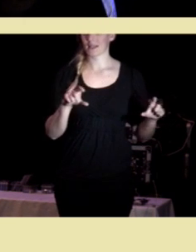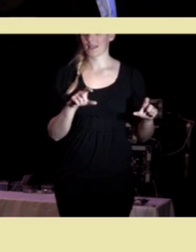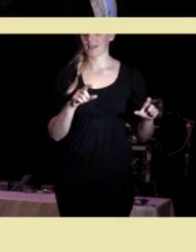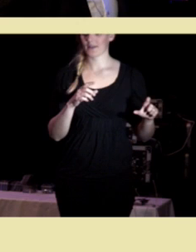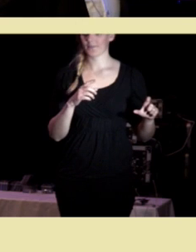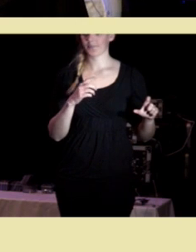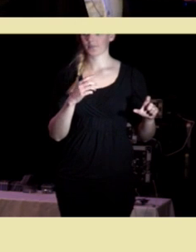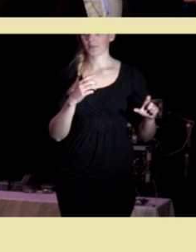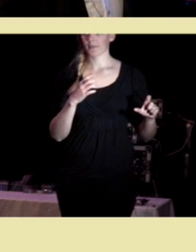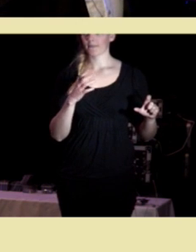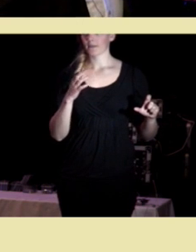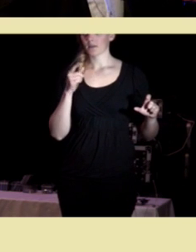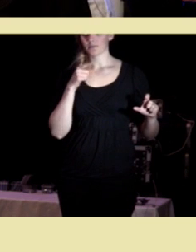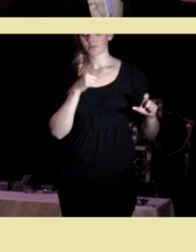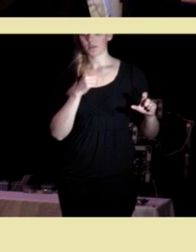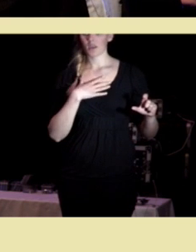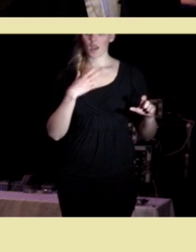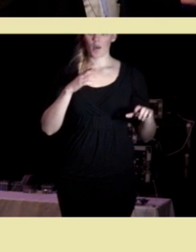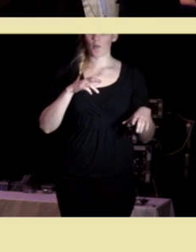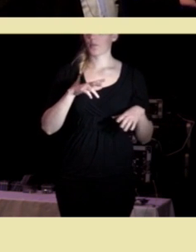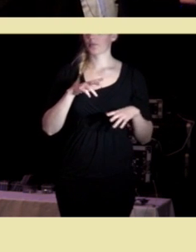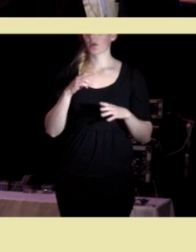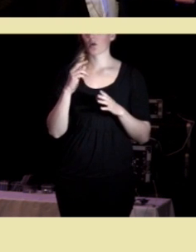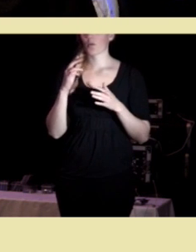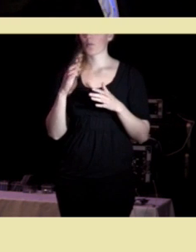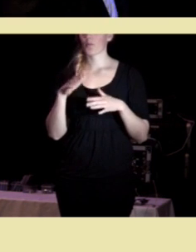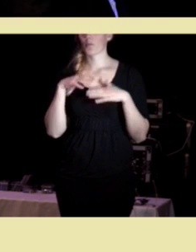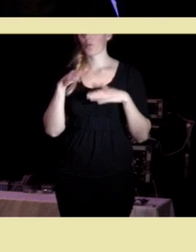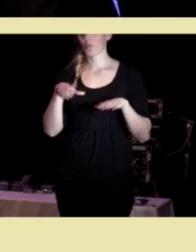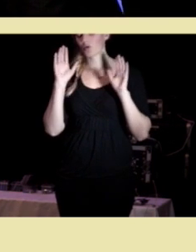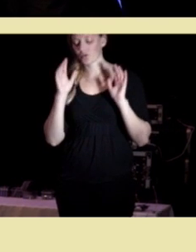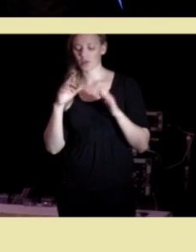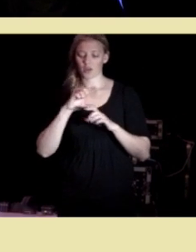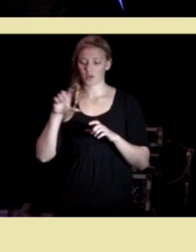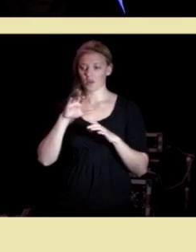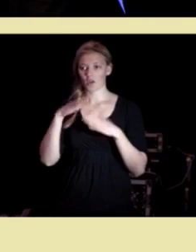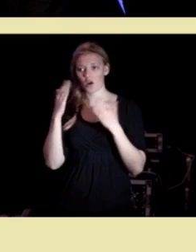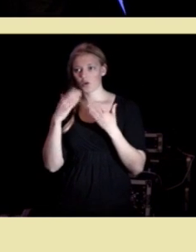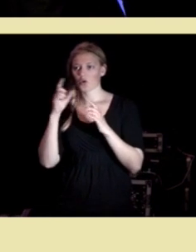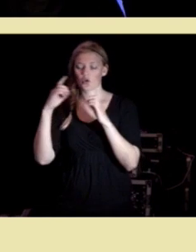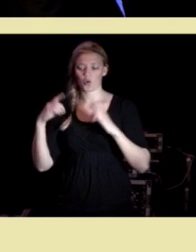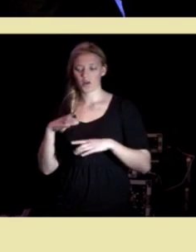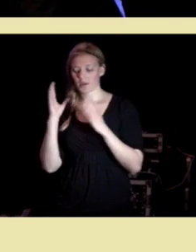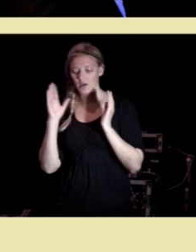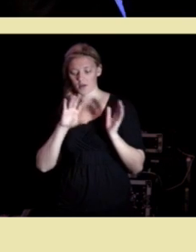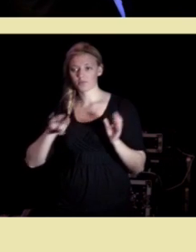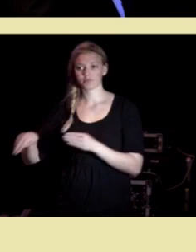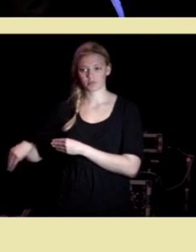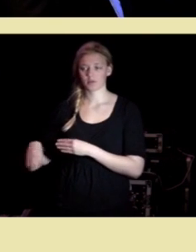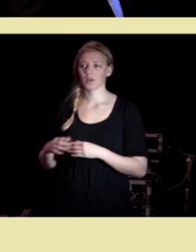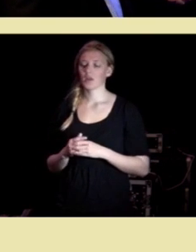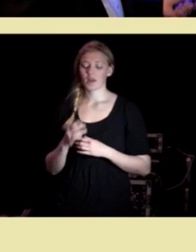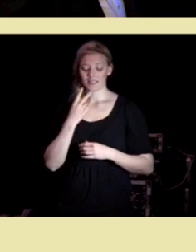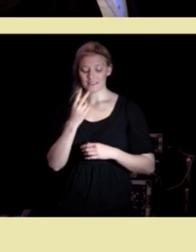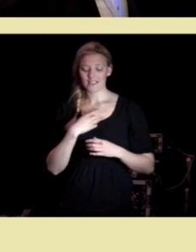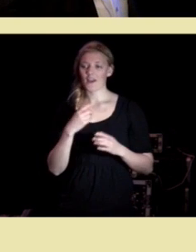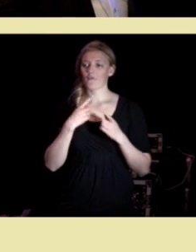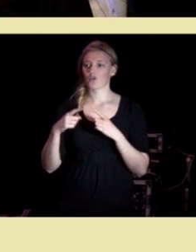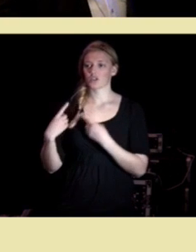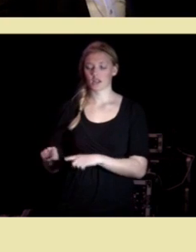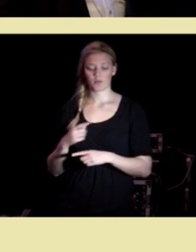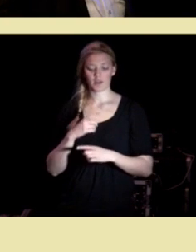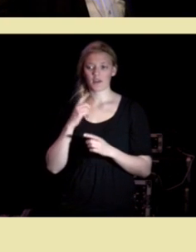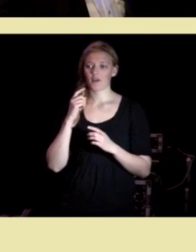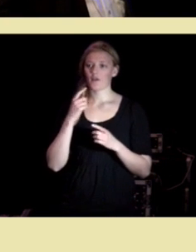ser at antall, og det er tatt ut annen påskedag, annen juledag og 17. mai og alt sånt. Her ser vi at det er 100% forskjell på hva man gjør på de